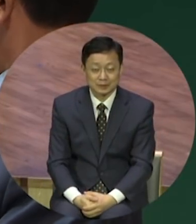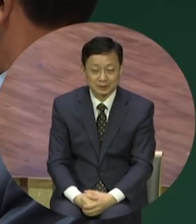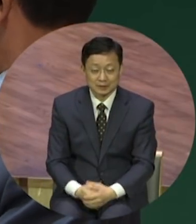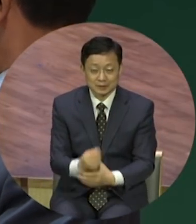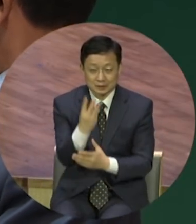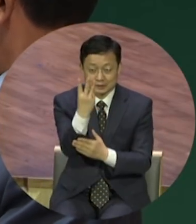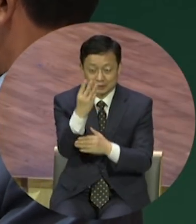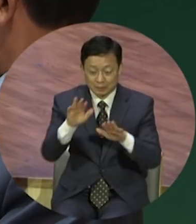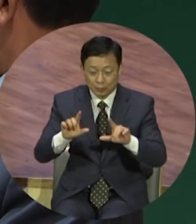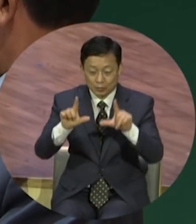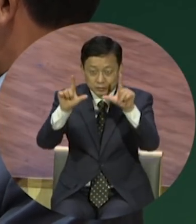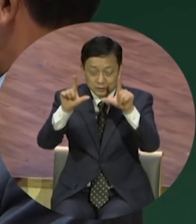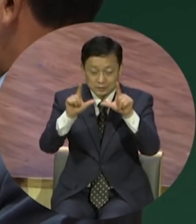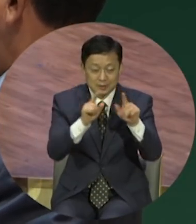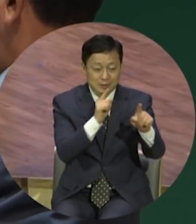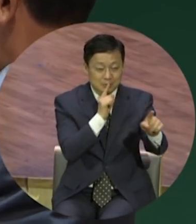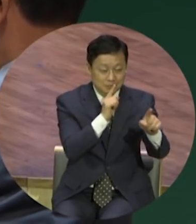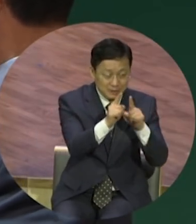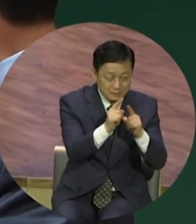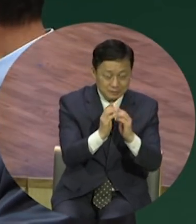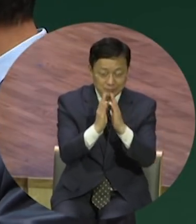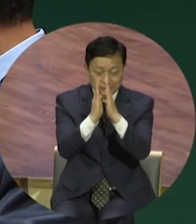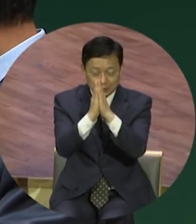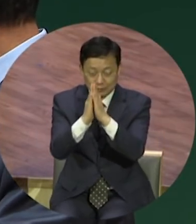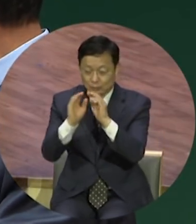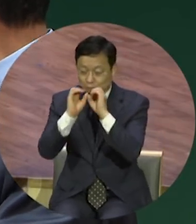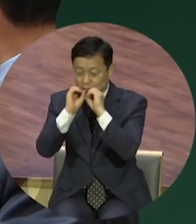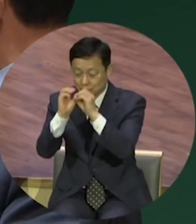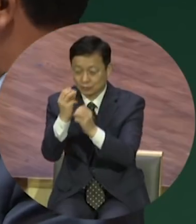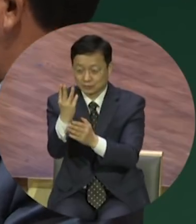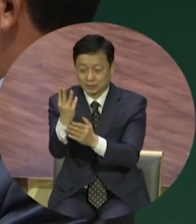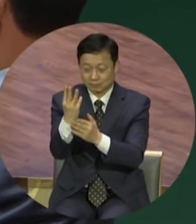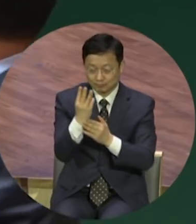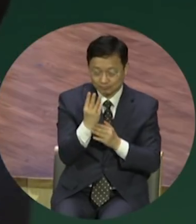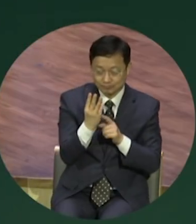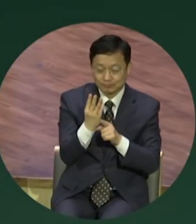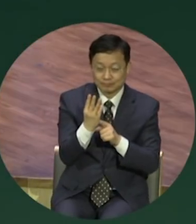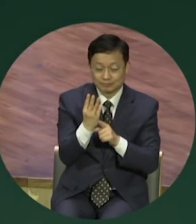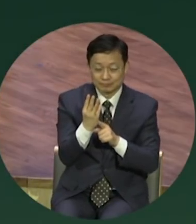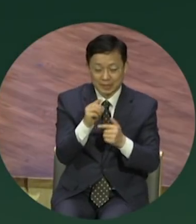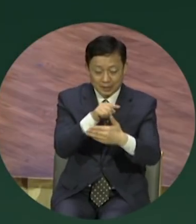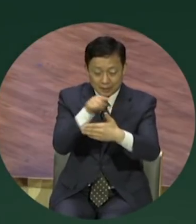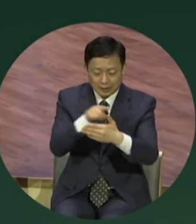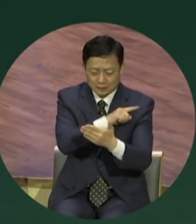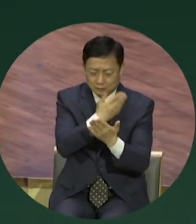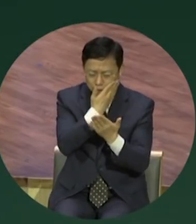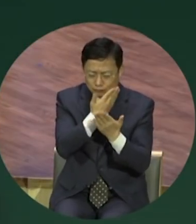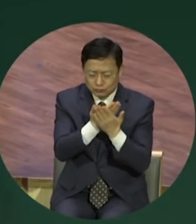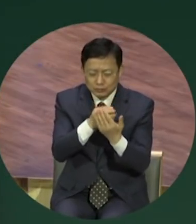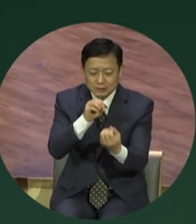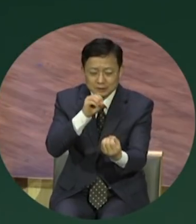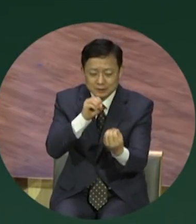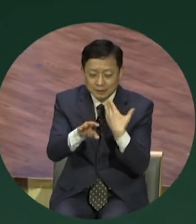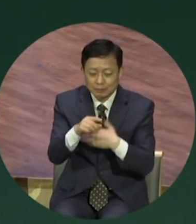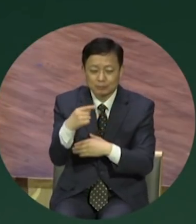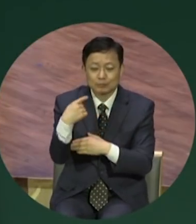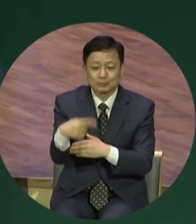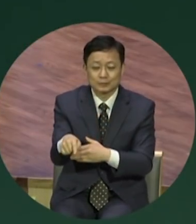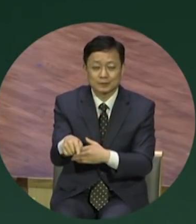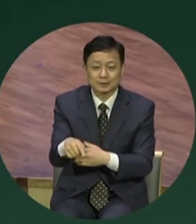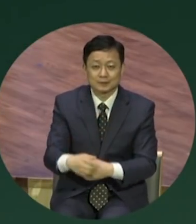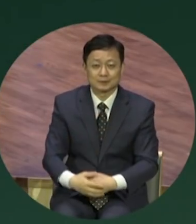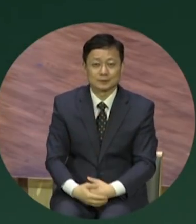So, ultimately, it's about three today. 근데 여기 가장 중요한 답이 뭡니까? What is the most important answer that comes out from inside of this?